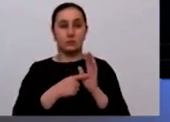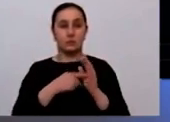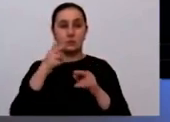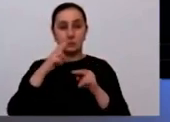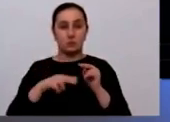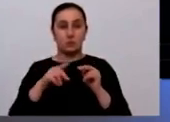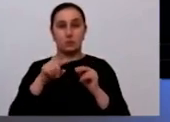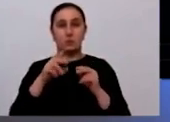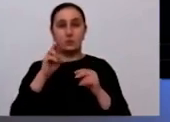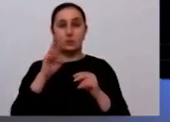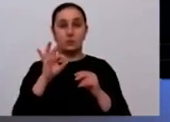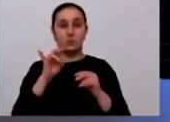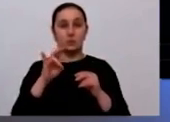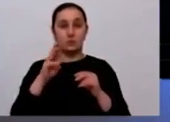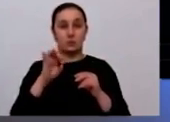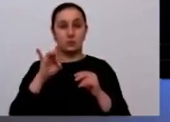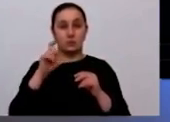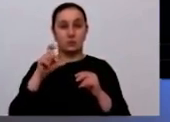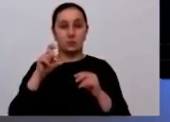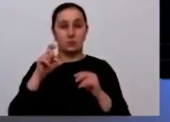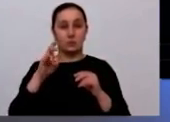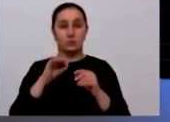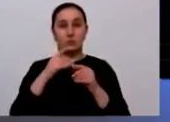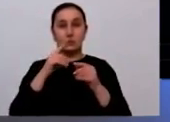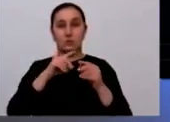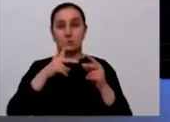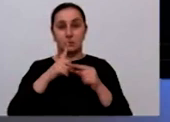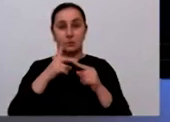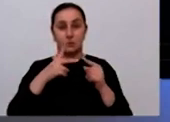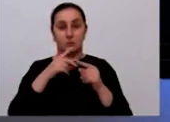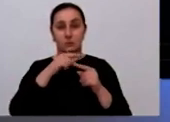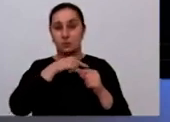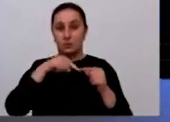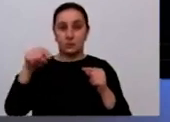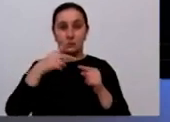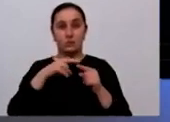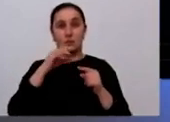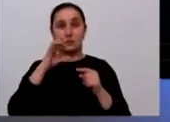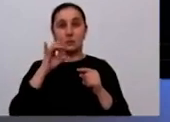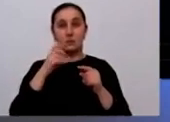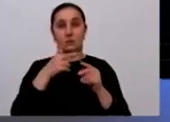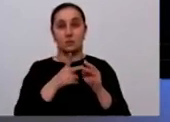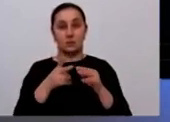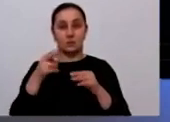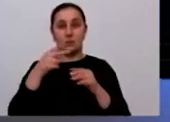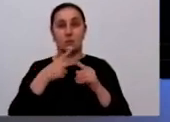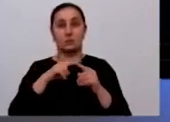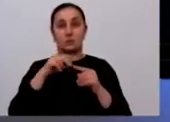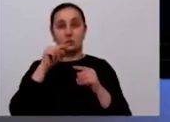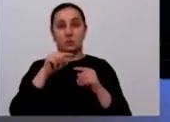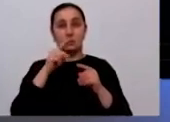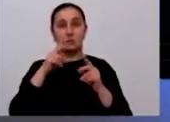tugatib olib, Ctrl Enter tugmasini bosamiz va bizda kesish uskunasi chiqadi va Delete tugmasi orqali kesib tashladik.